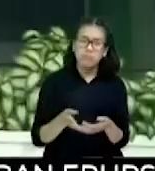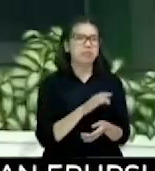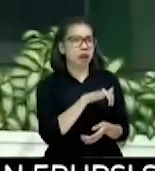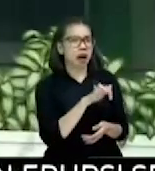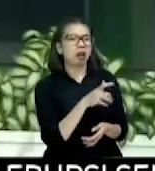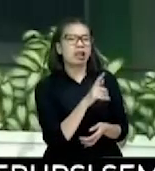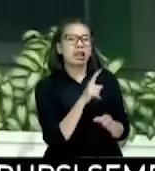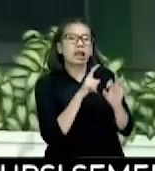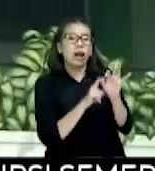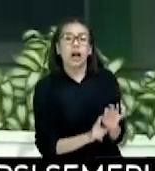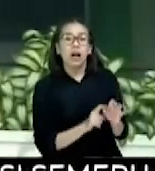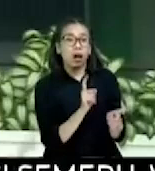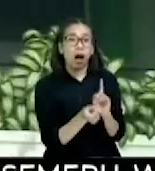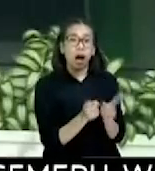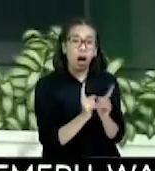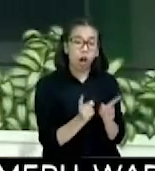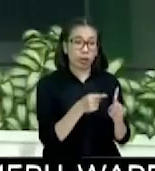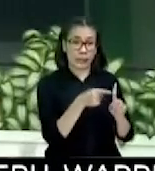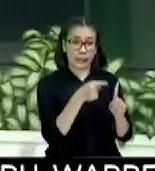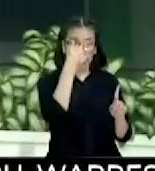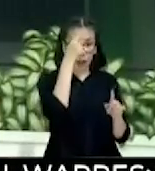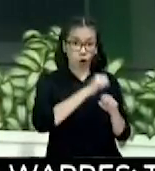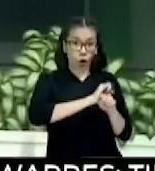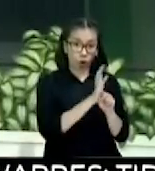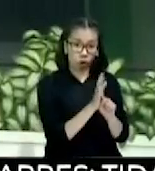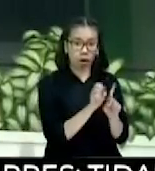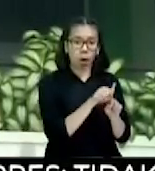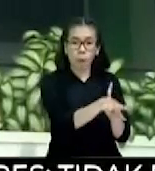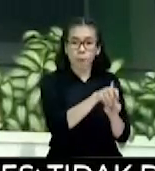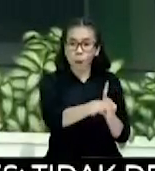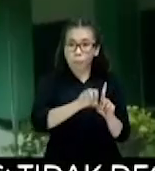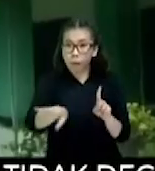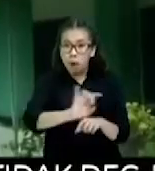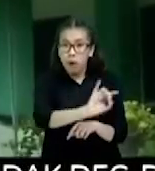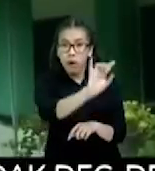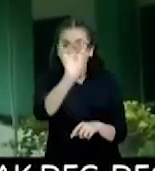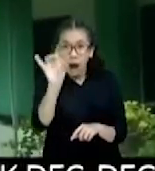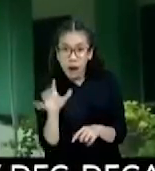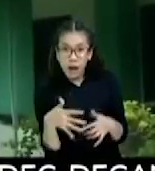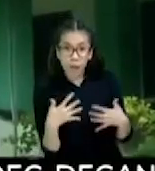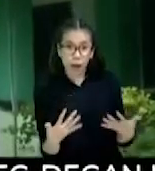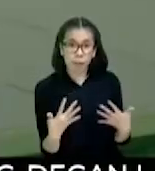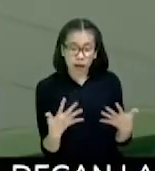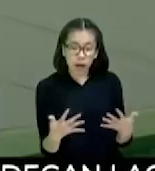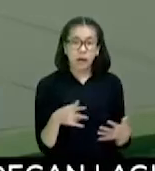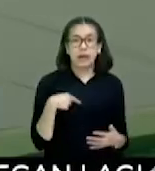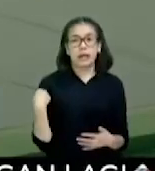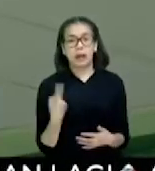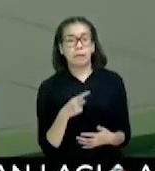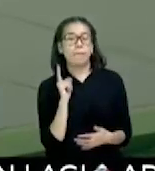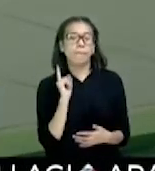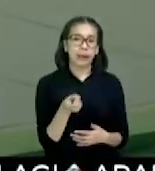adalah kalau ada ya terjadi ada positif, terutama dari kluster sekolah, ya kita